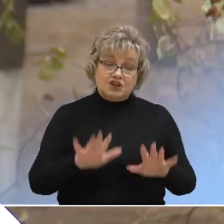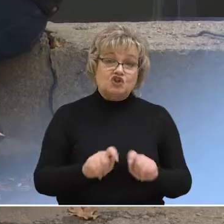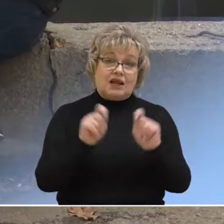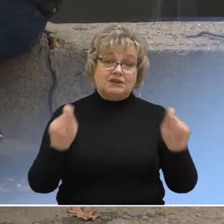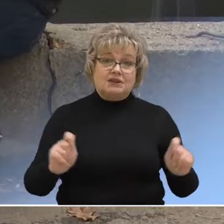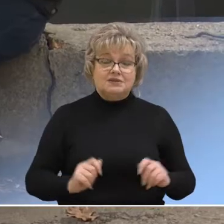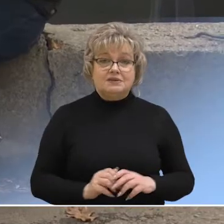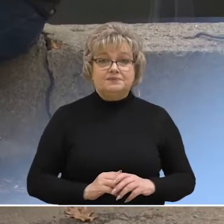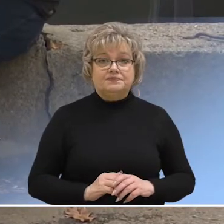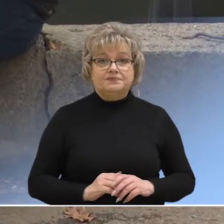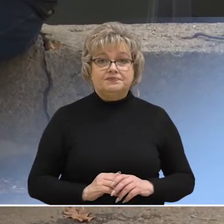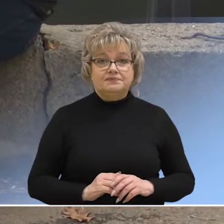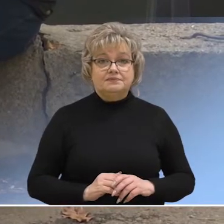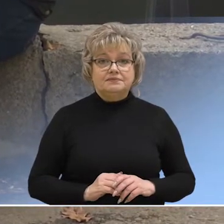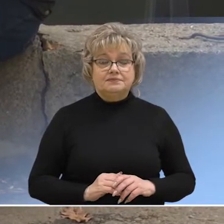открыть.